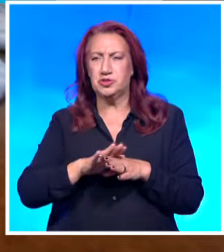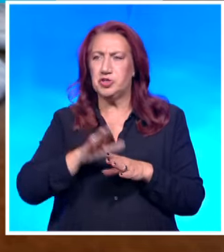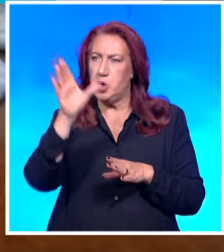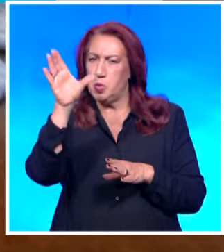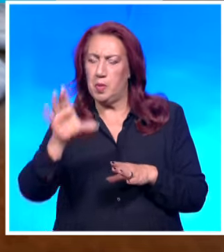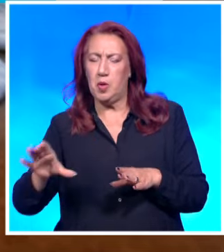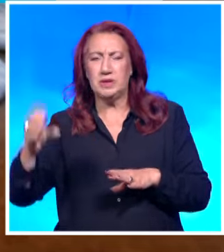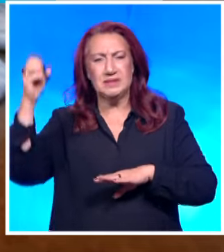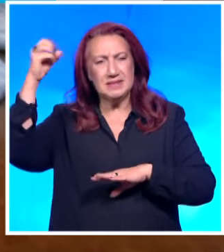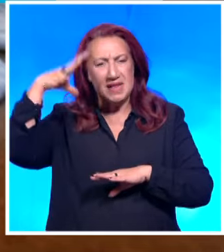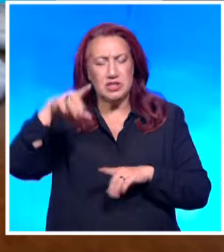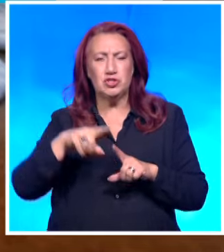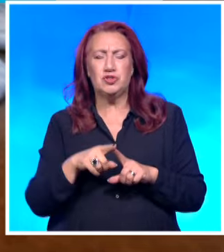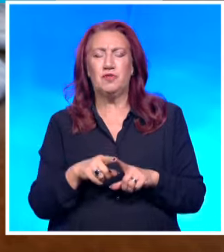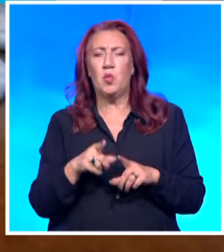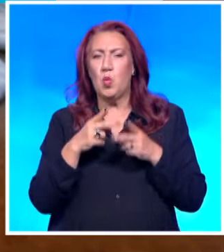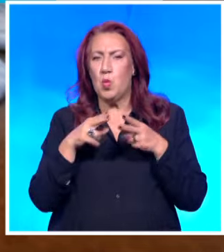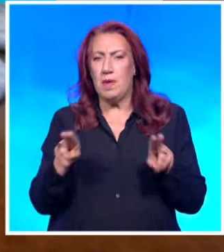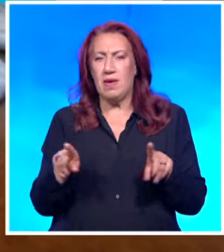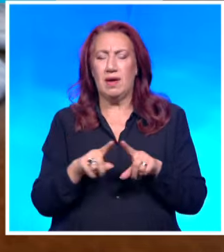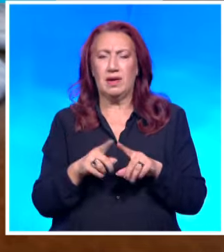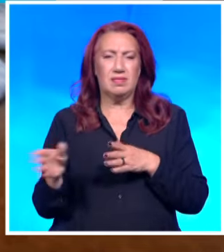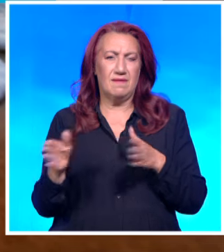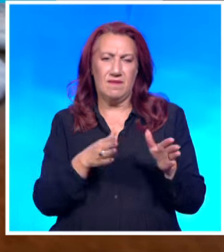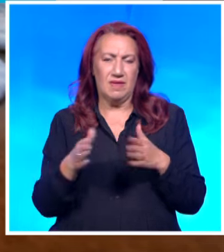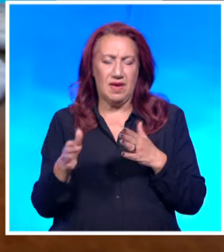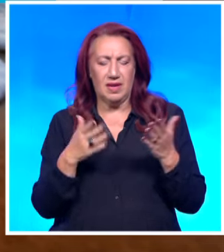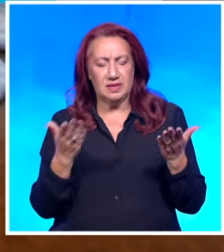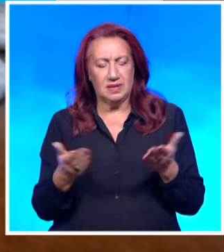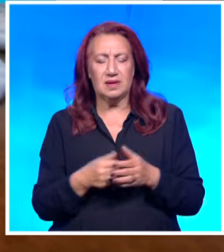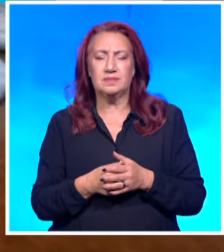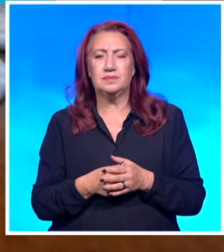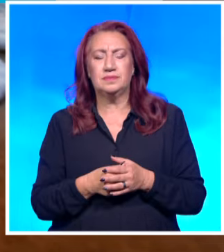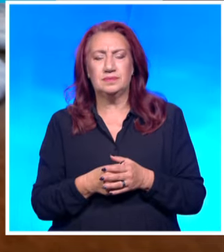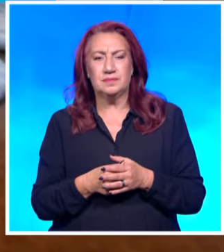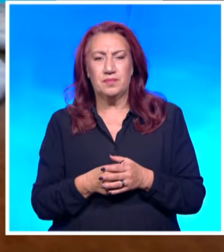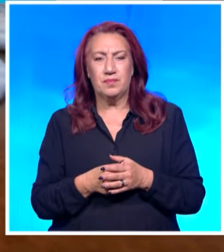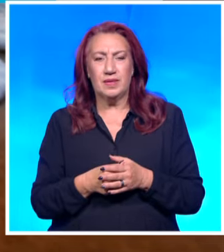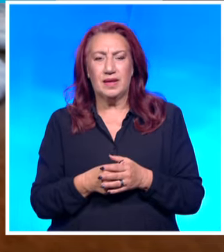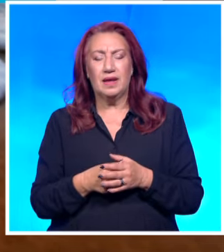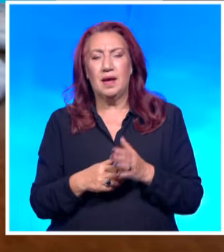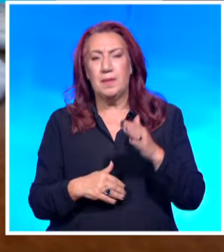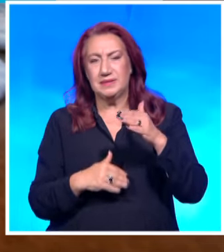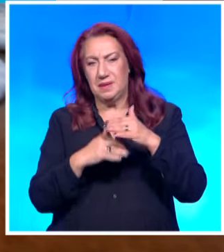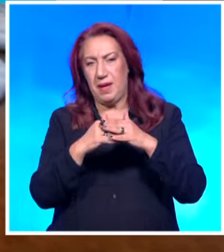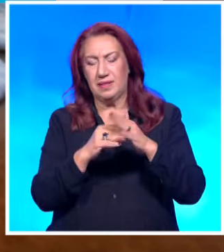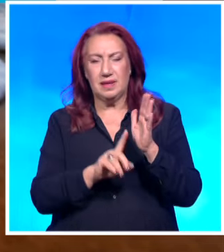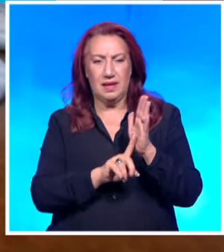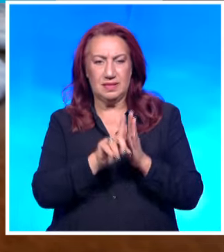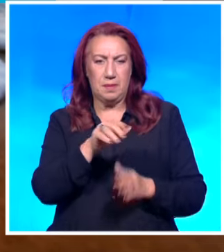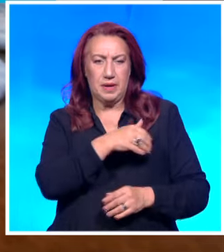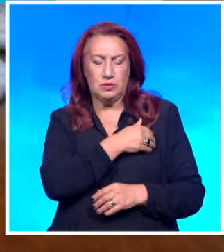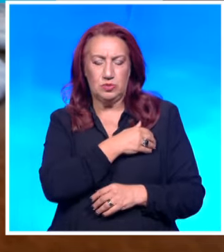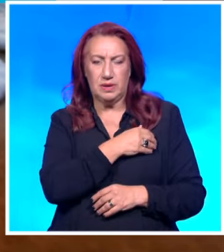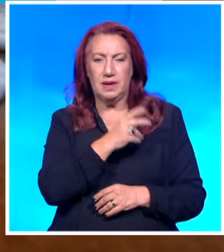умерен вятър който преди обед ще бъде предимно от североизток а следобед ще стане от югоизток максималните температури ще бъдат